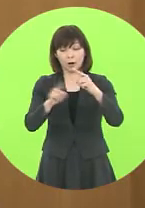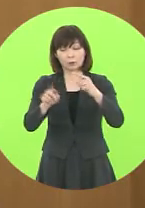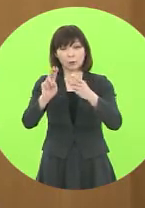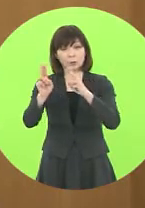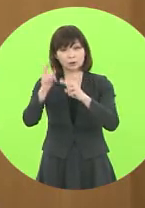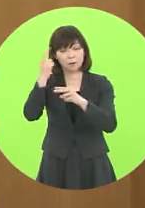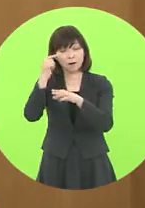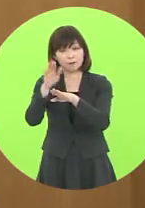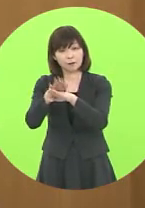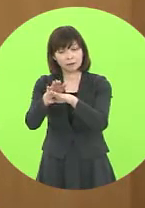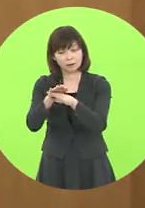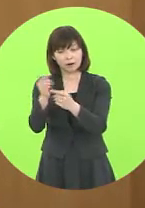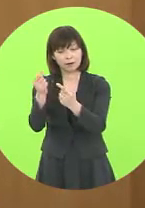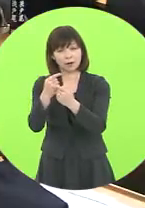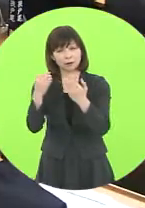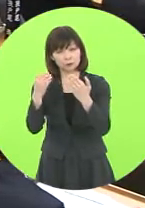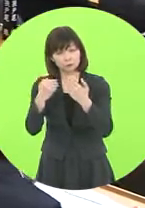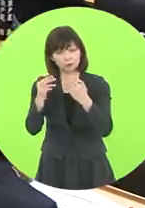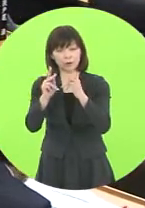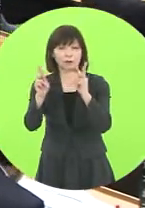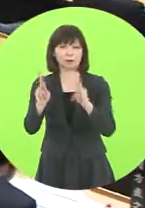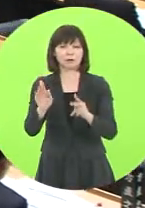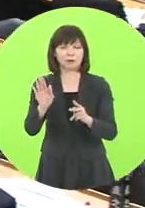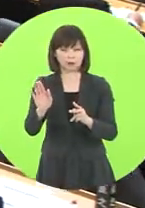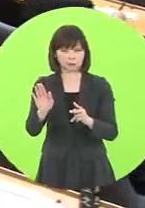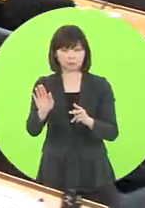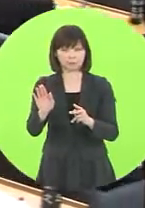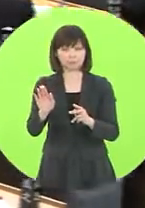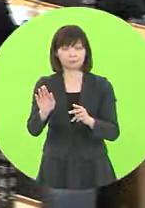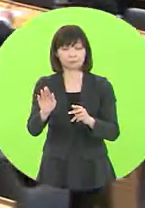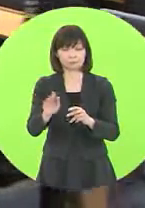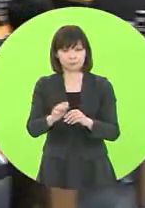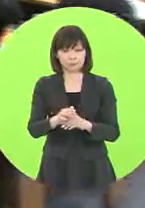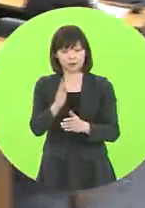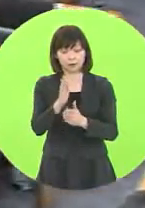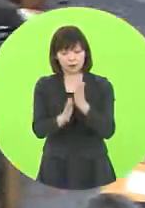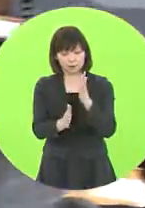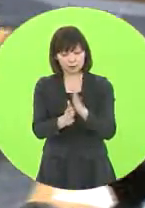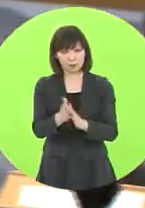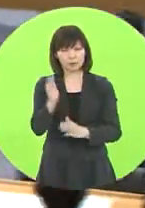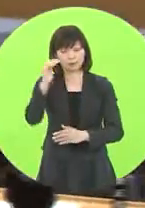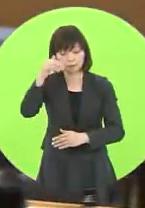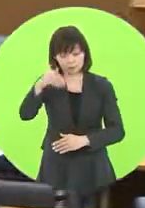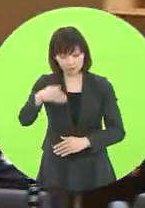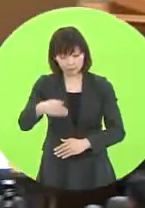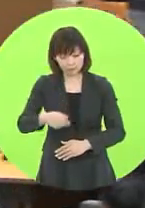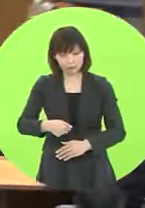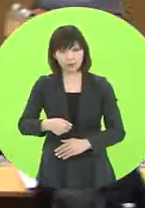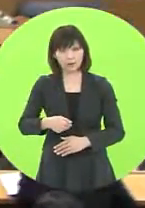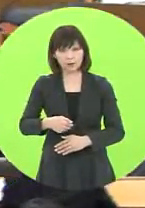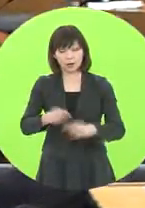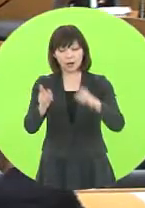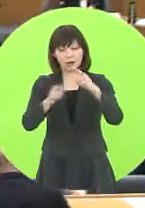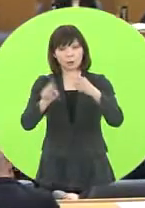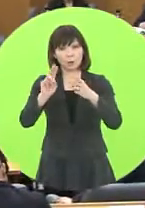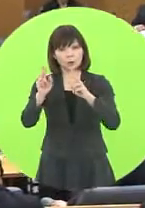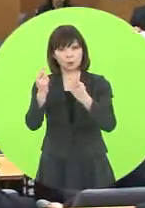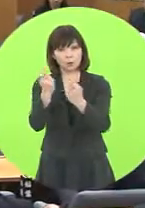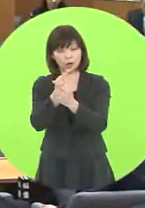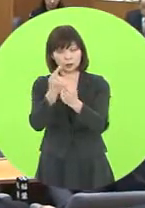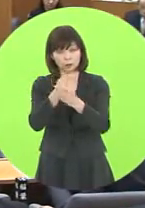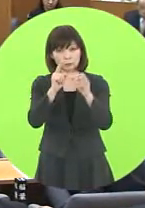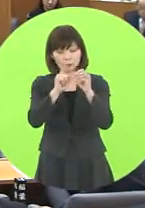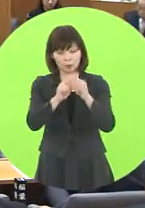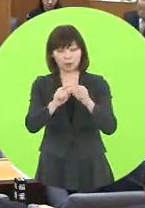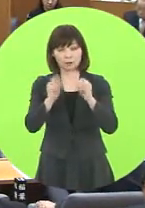も改革すべき課題があると考えており、改めて強く反省した上で、後者の改革に向けて真摯に